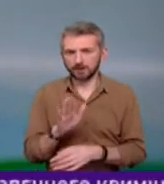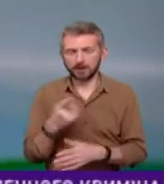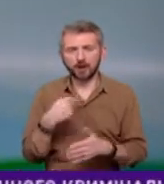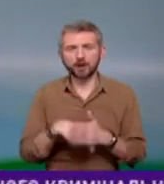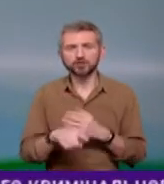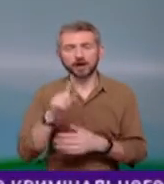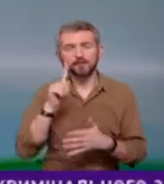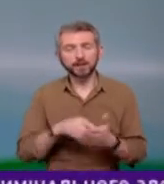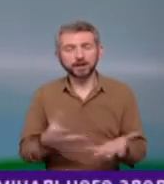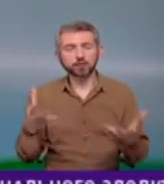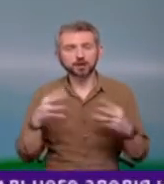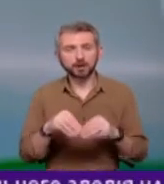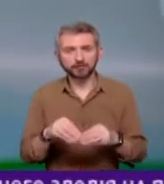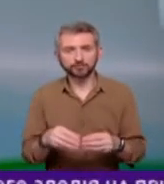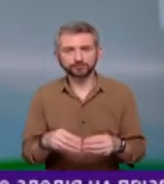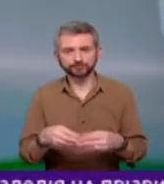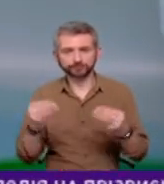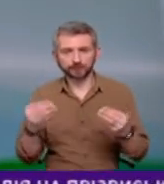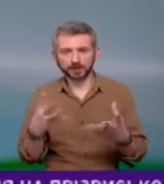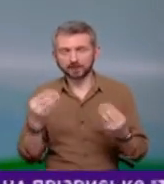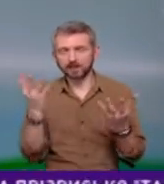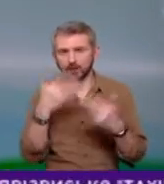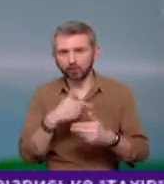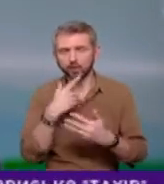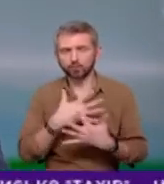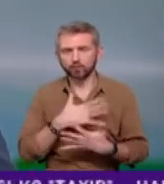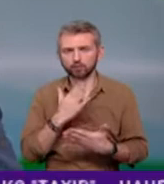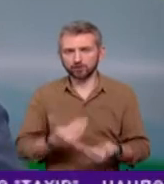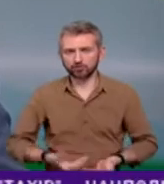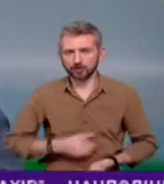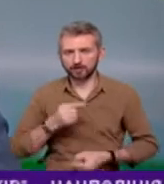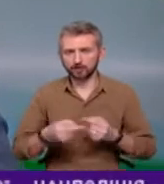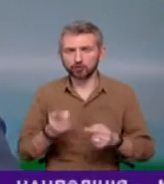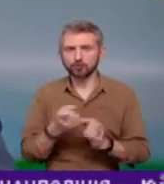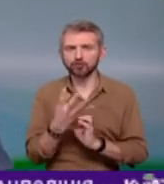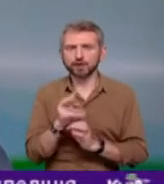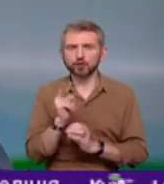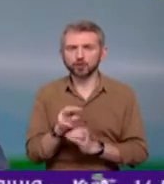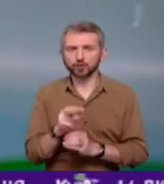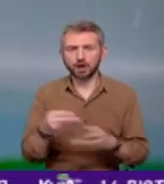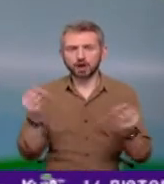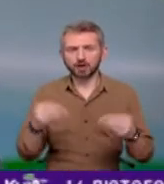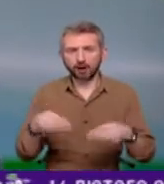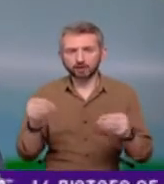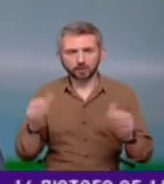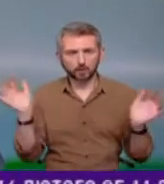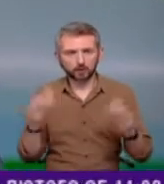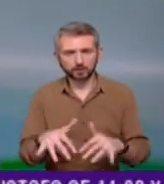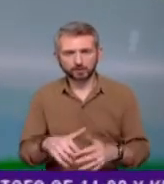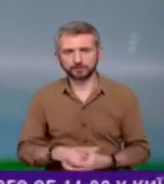вірять, поєднавши долі саме в день закоханих, їхня любов буде жити вічно. Тому 14 лютого радці збирають аншлаги.